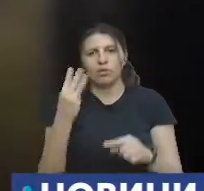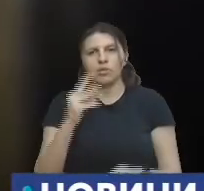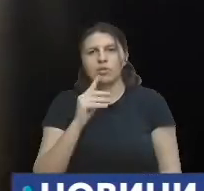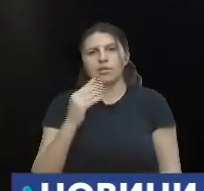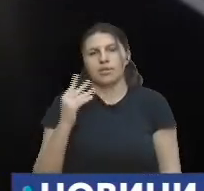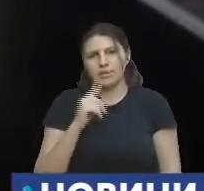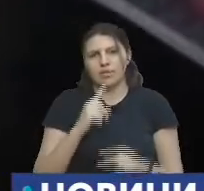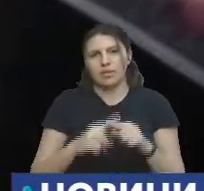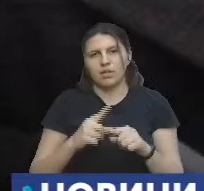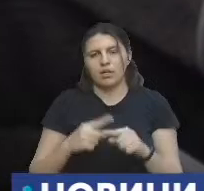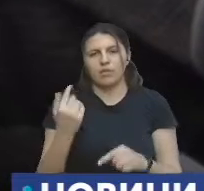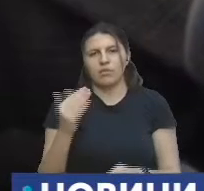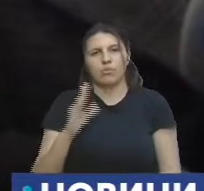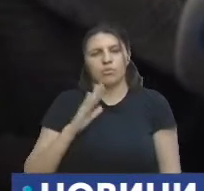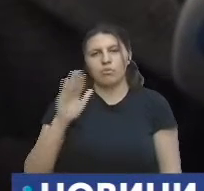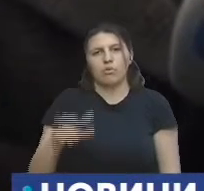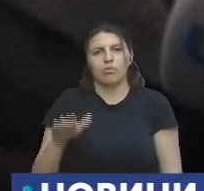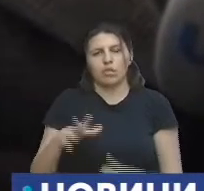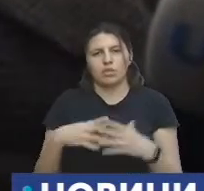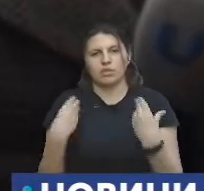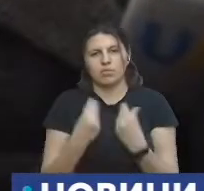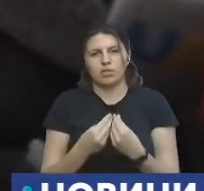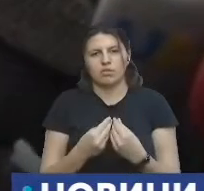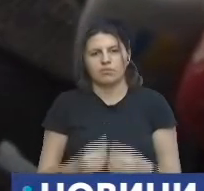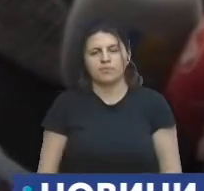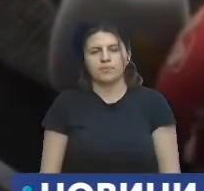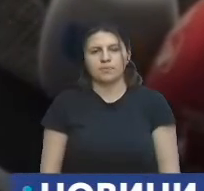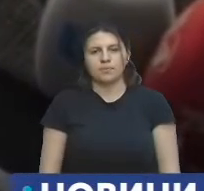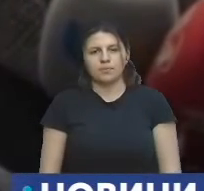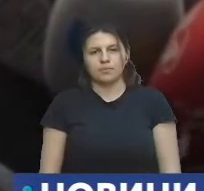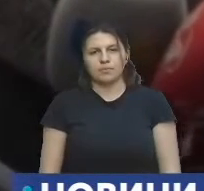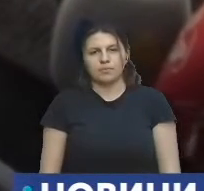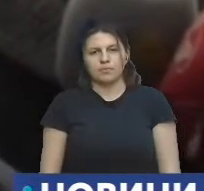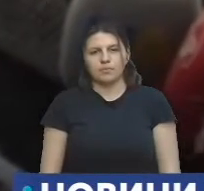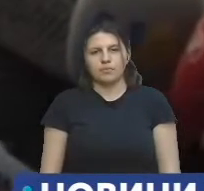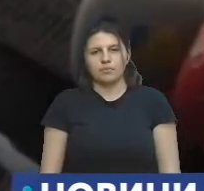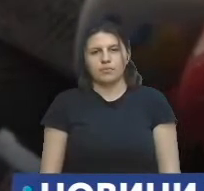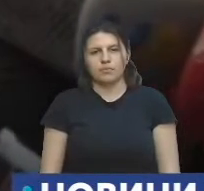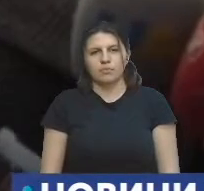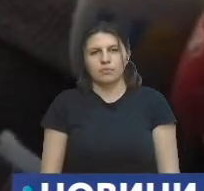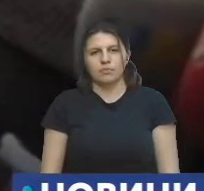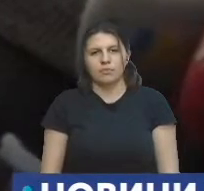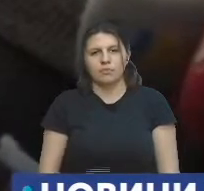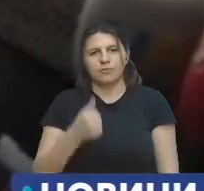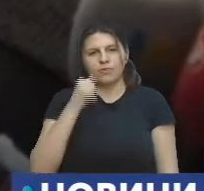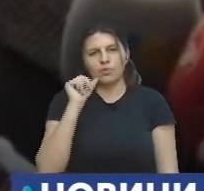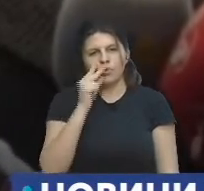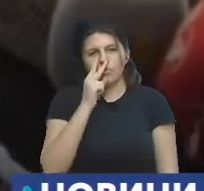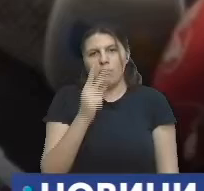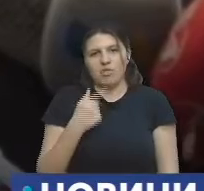наймолодший у сім'ї. Мудрість, мабуть, у нього вже була. От я от, ну, вчора ж так от, коли побачила і не